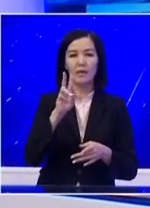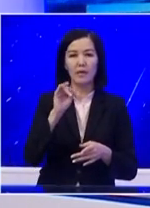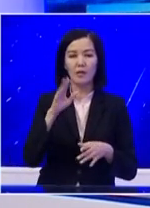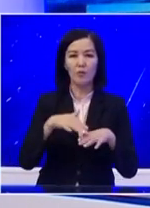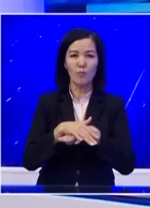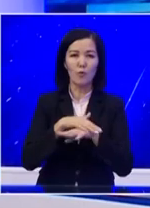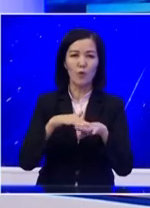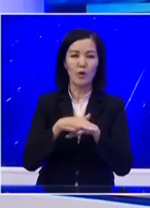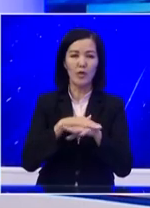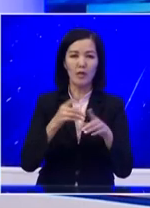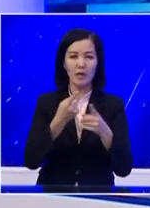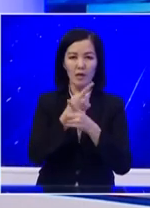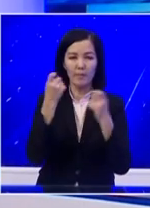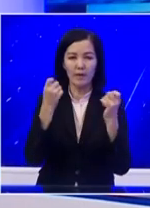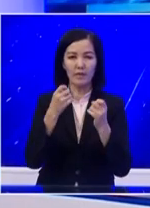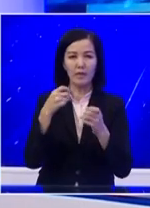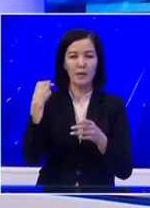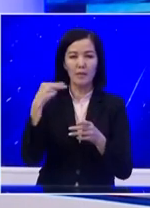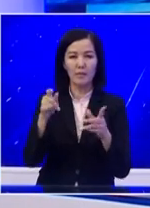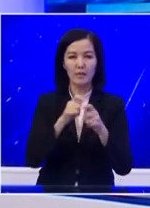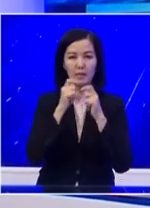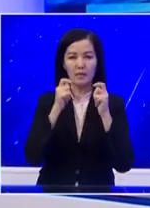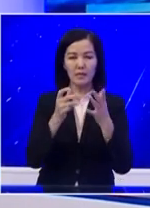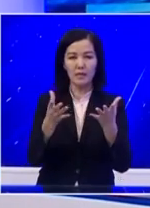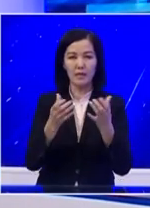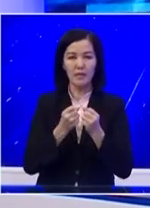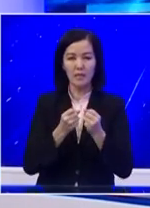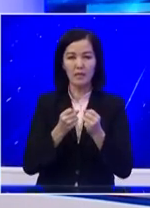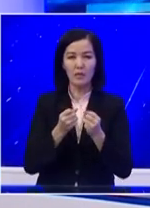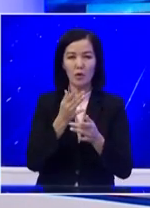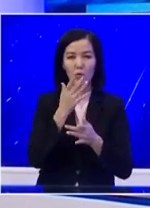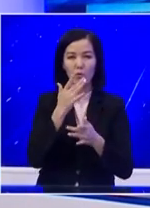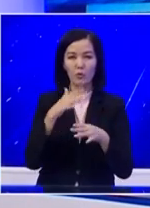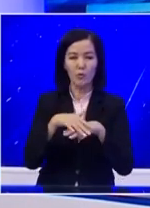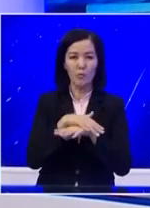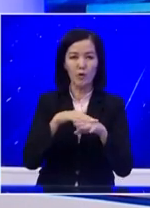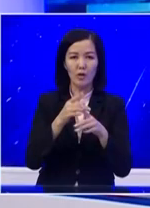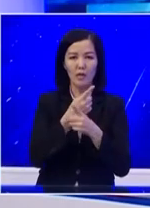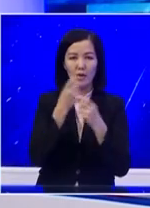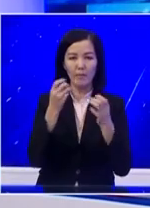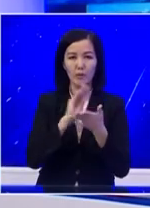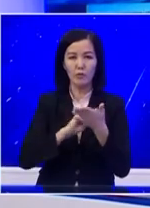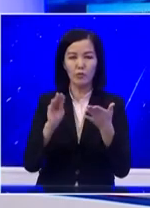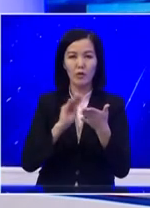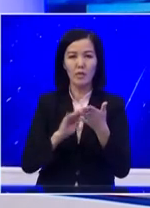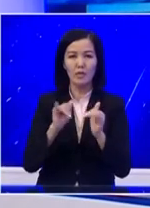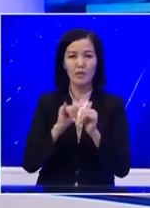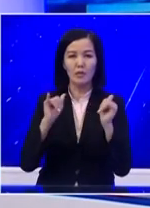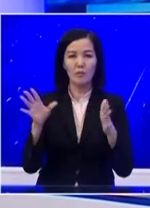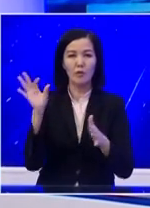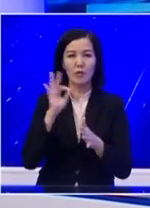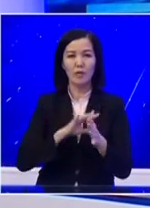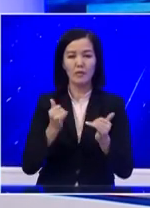саласындағы президент сыйлығын алды. Мәртебелі марапат ұлттық бақ қызметі мен журналистиканың дамуына қосқан еселі еңбек үшін